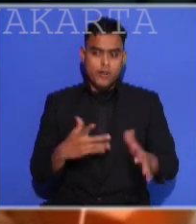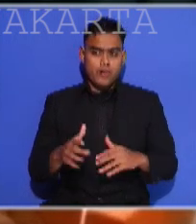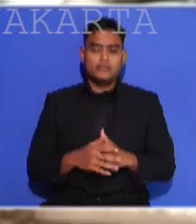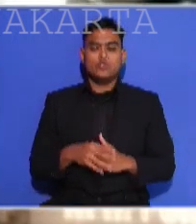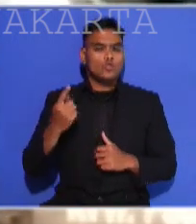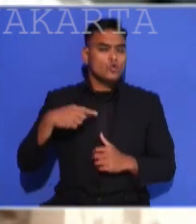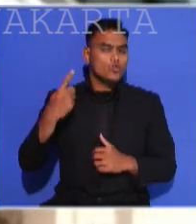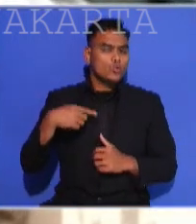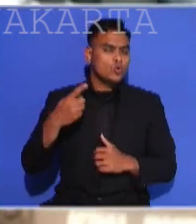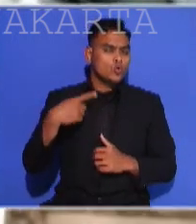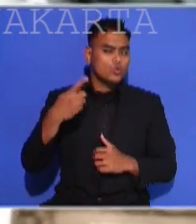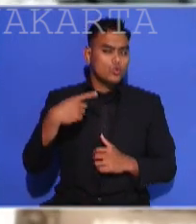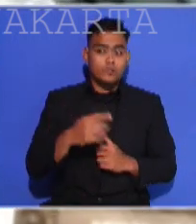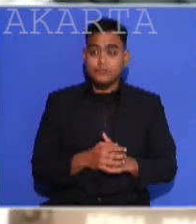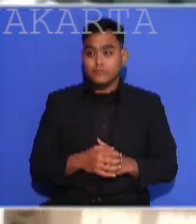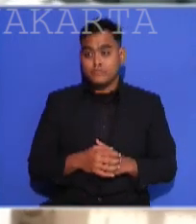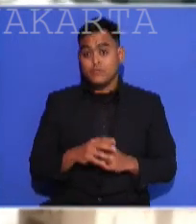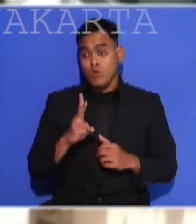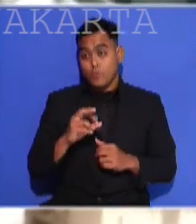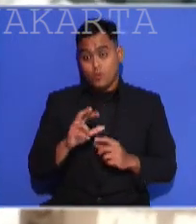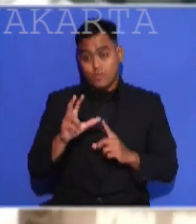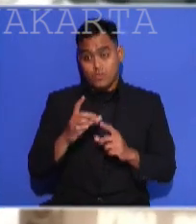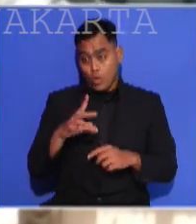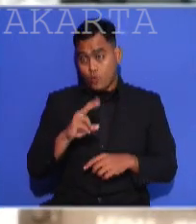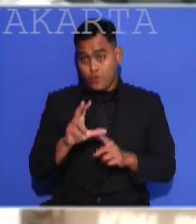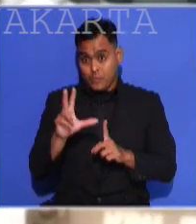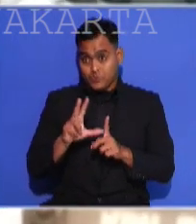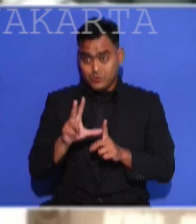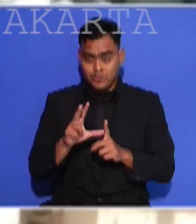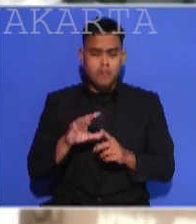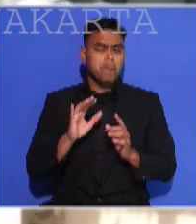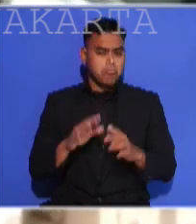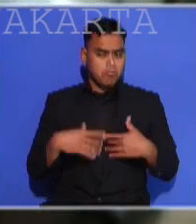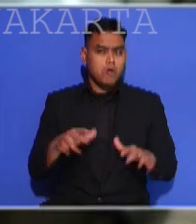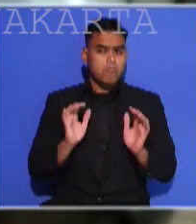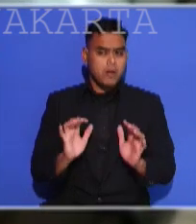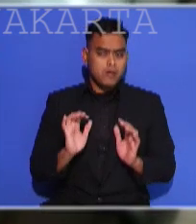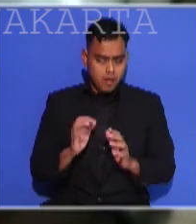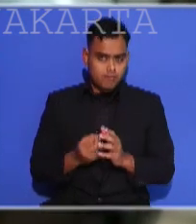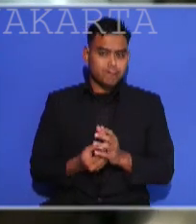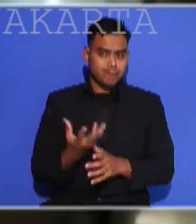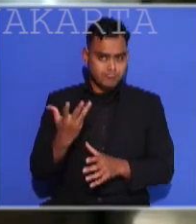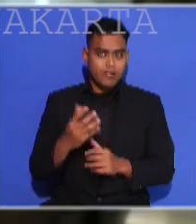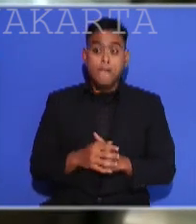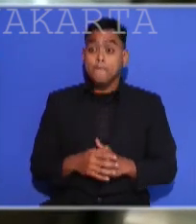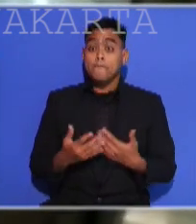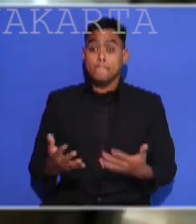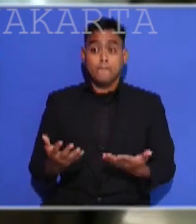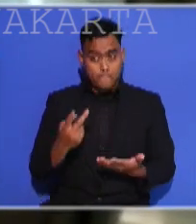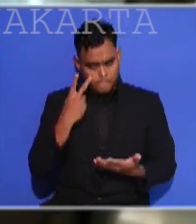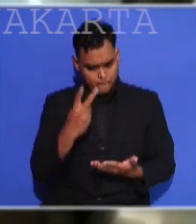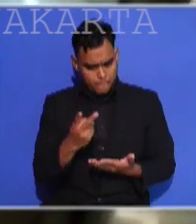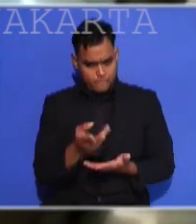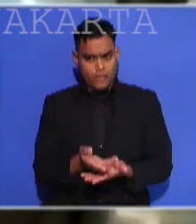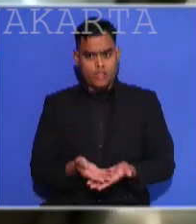tahun 2018 juga mengakibatkan kerugian yang tidak sedikit di wilayah DIY menyikapi kondisi seperti itu